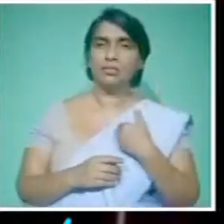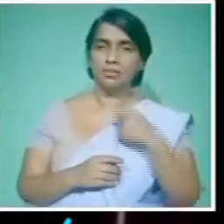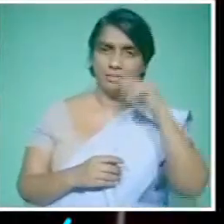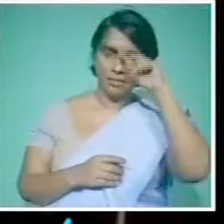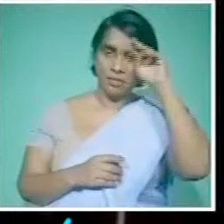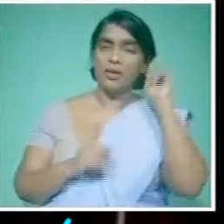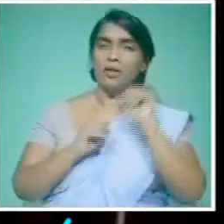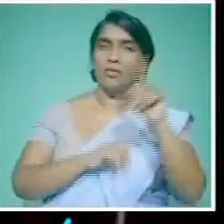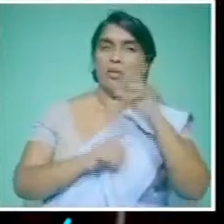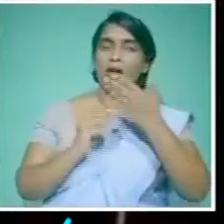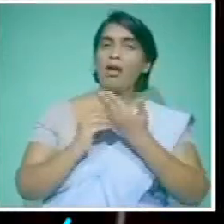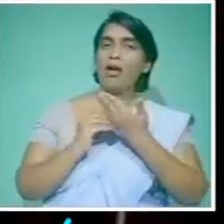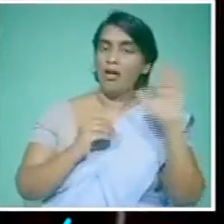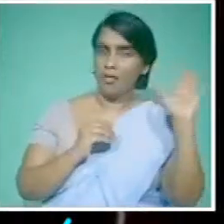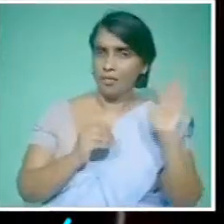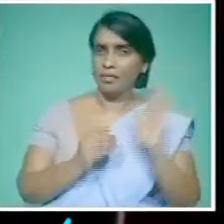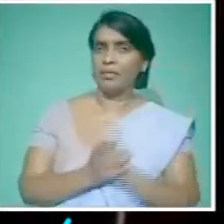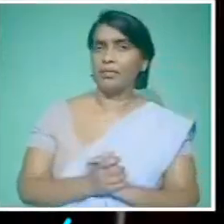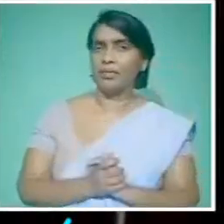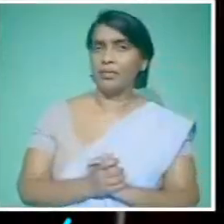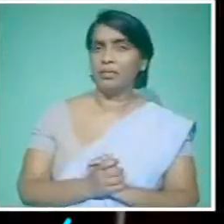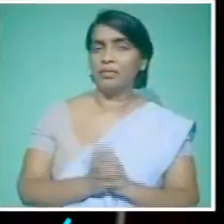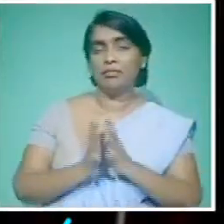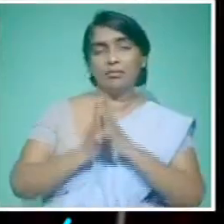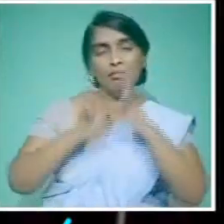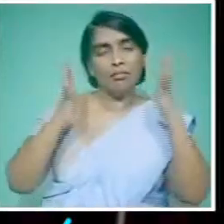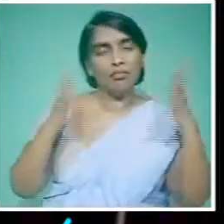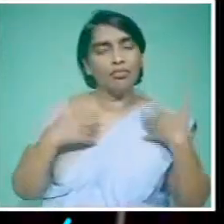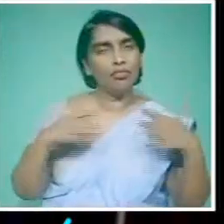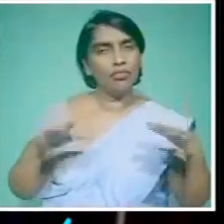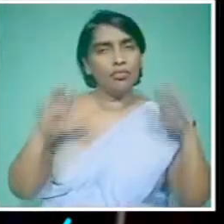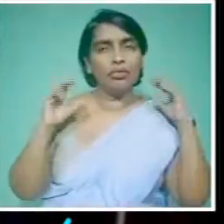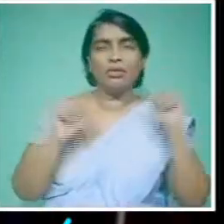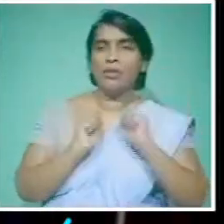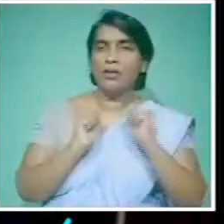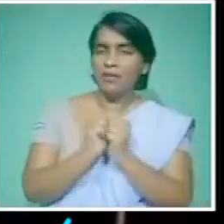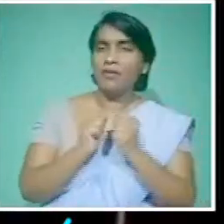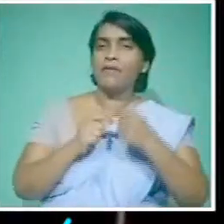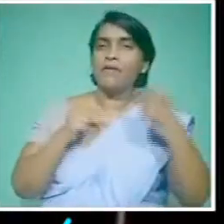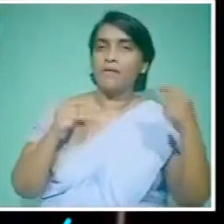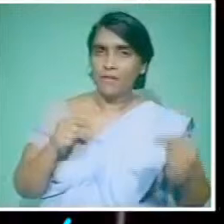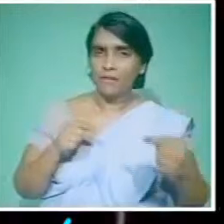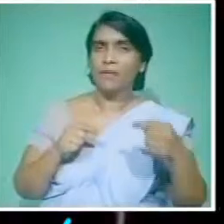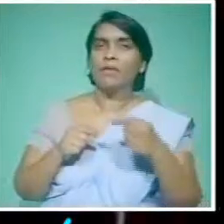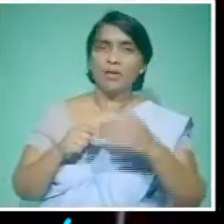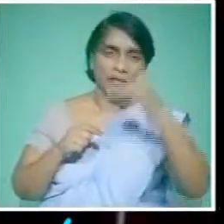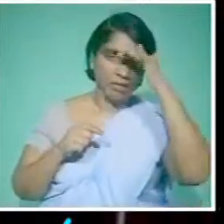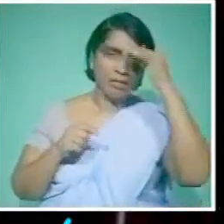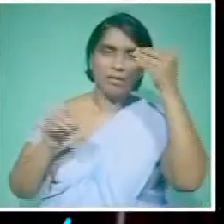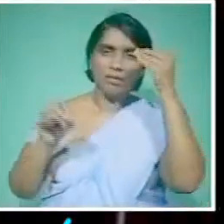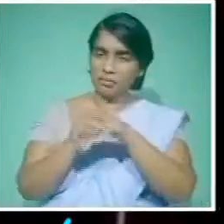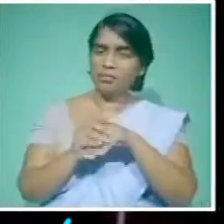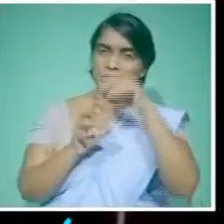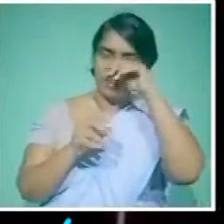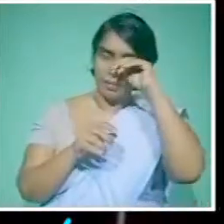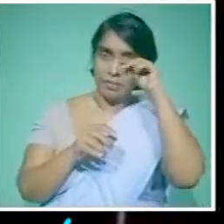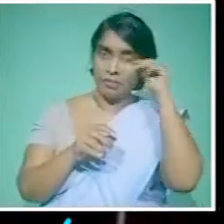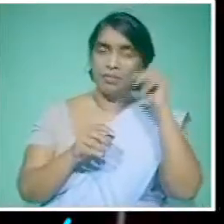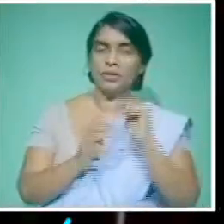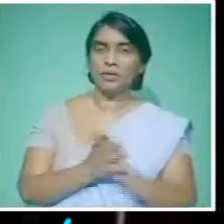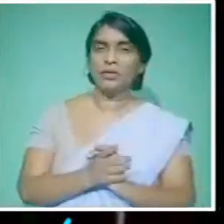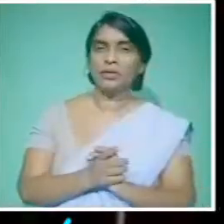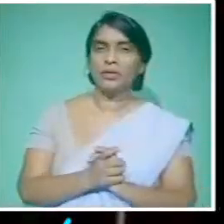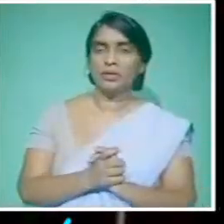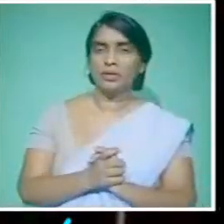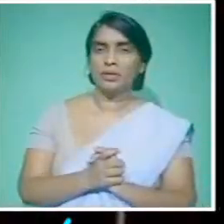මේ පාර්ලිමේන්තුවෙන් එළියට දාන්න මහා පුදුමාකාර සටනක මේ විපක්ෂයේ මේ නායකතුමා ඇතුළුව මේ මේ